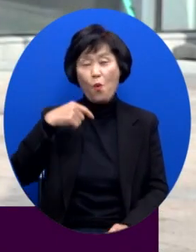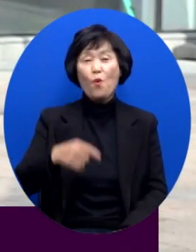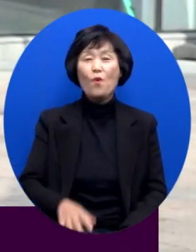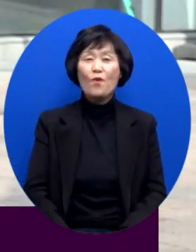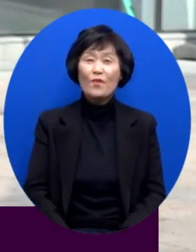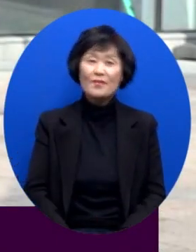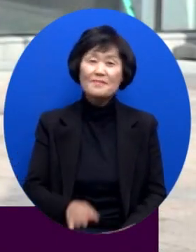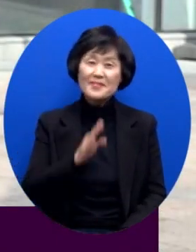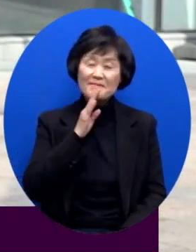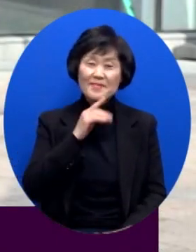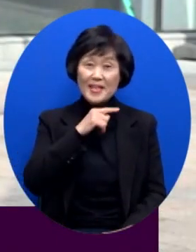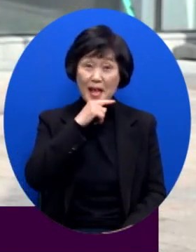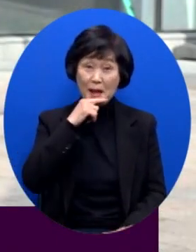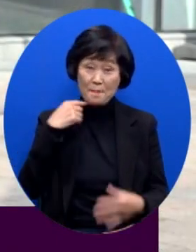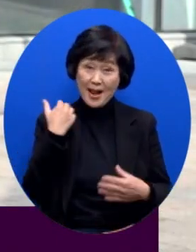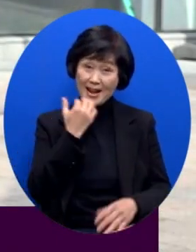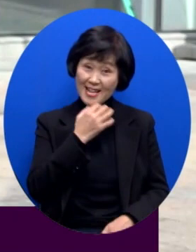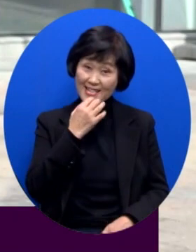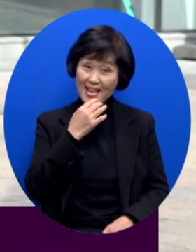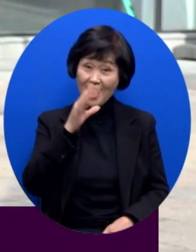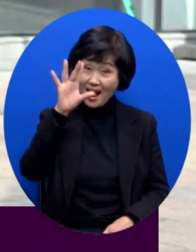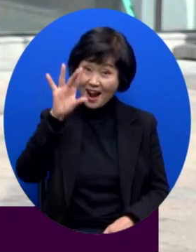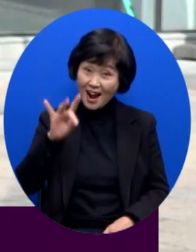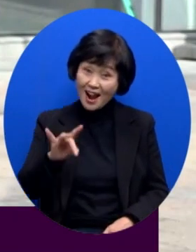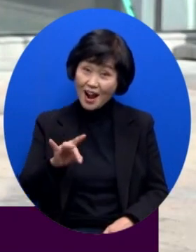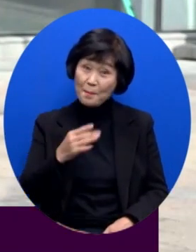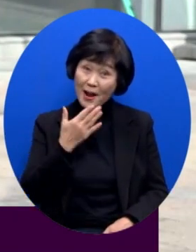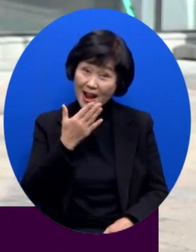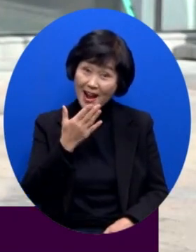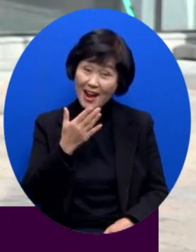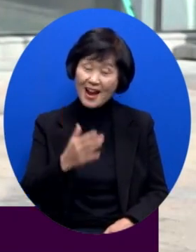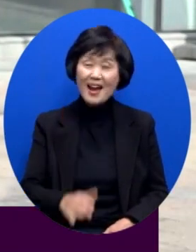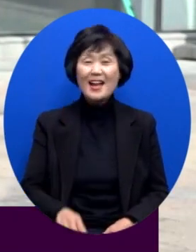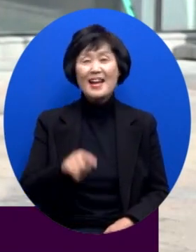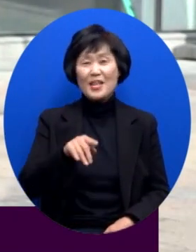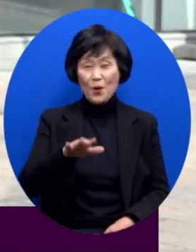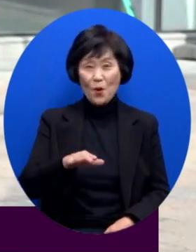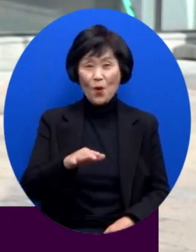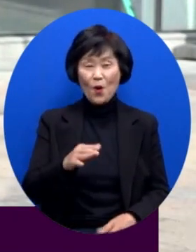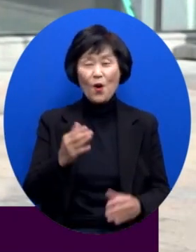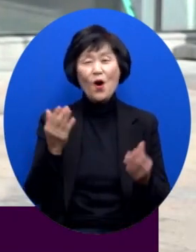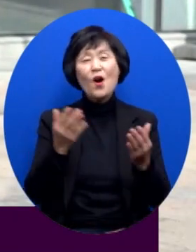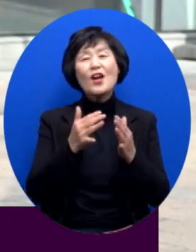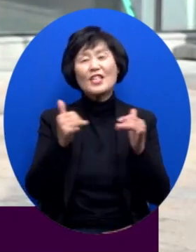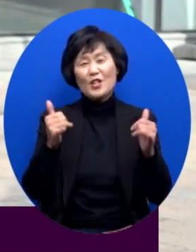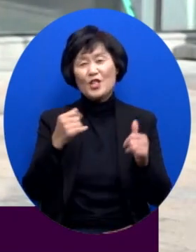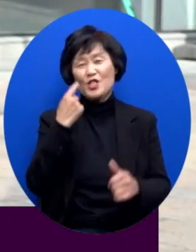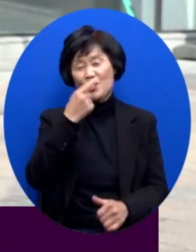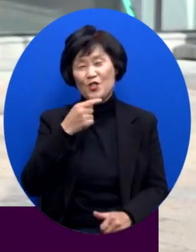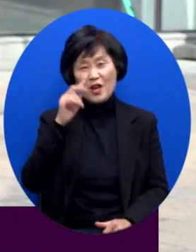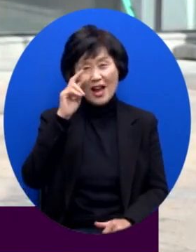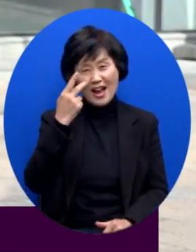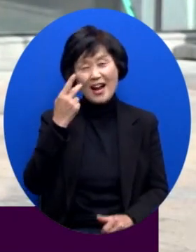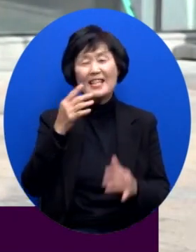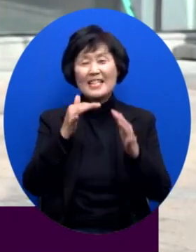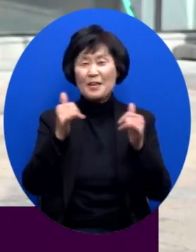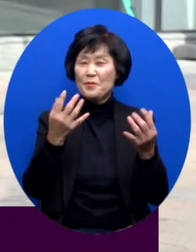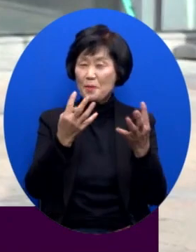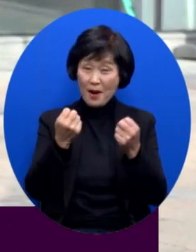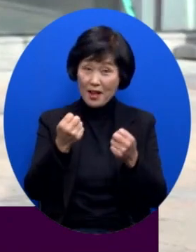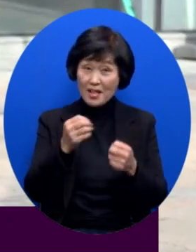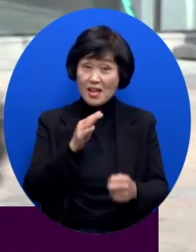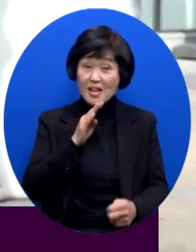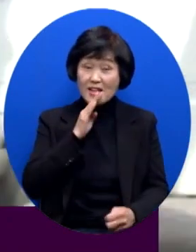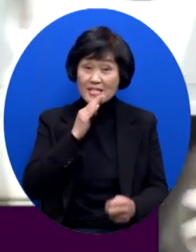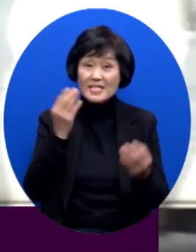빨간색 잘 어울리죠. 네, 현장에서 제가 구세군 직원인 줄 착각하시는 분들이 많이 있는데 진짜 구세군을 한번